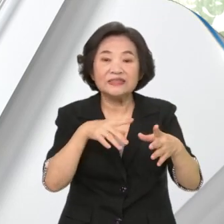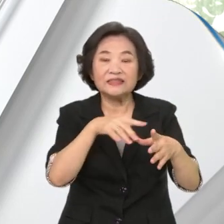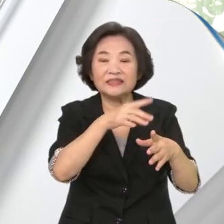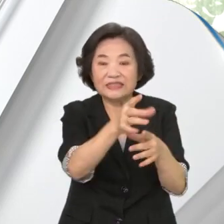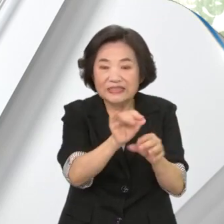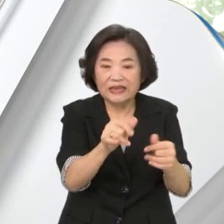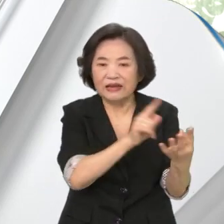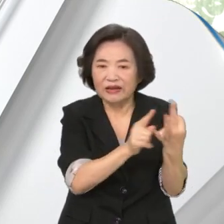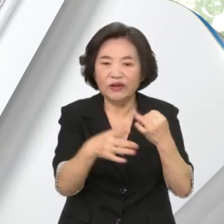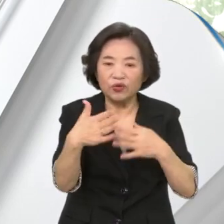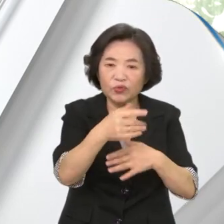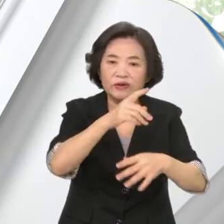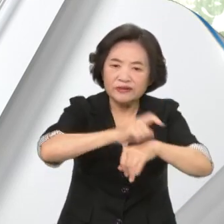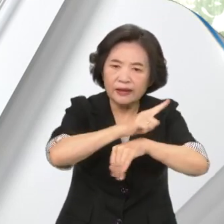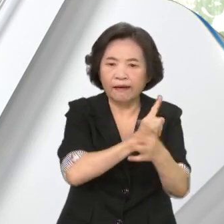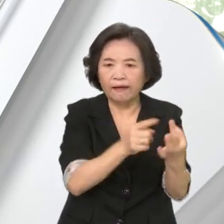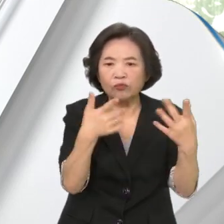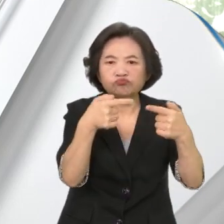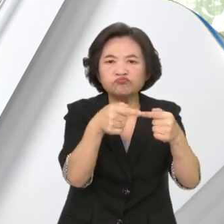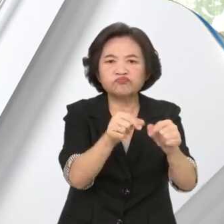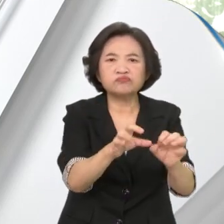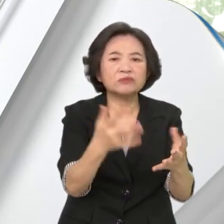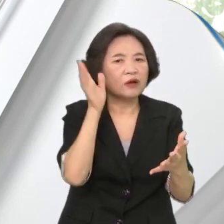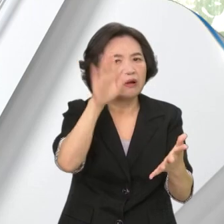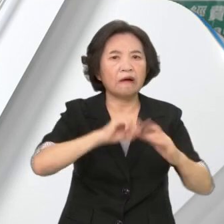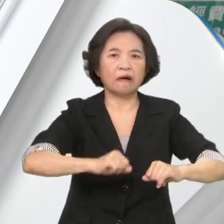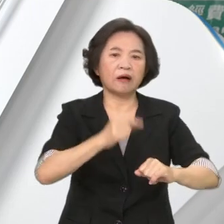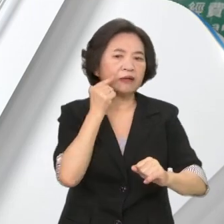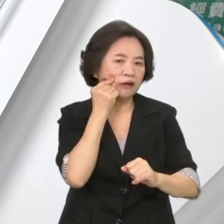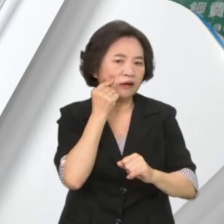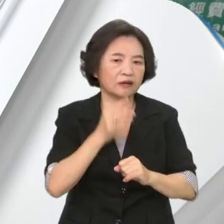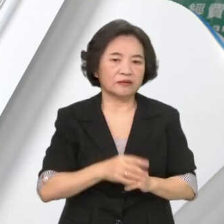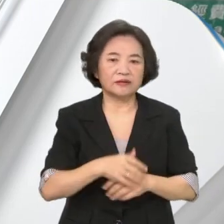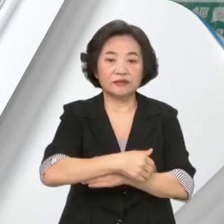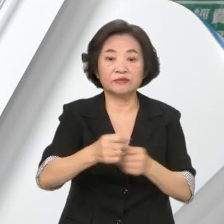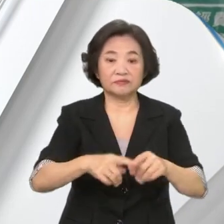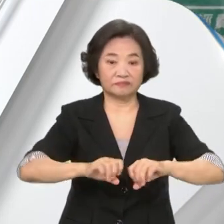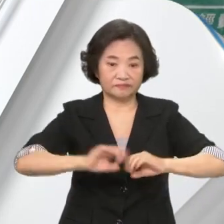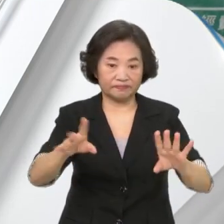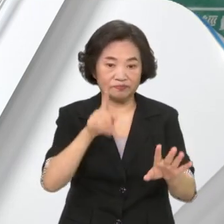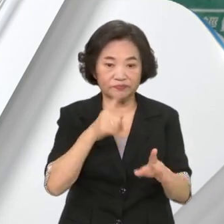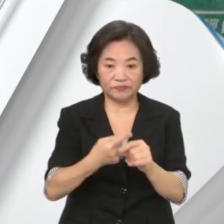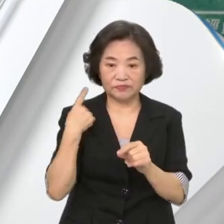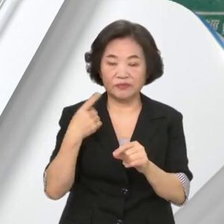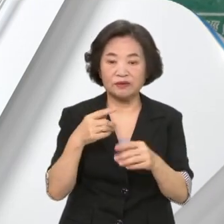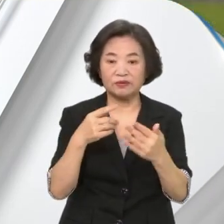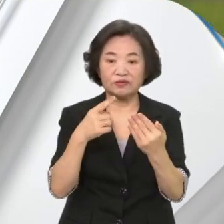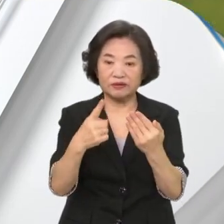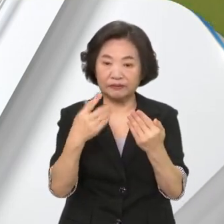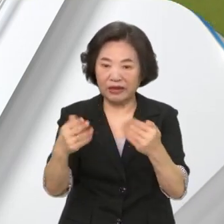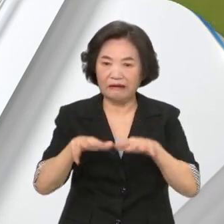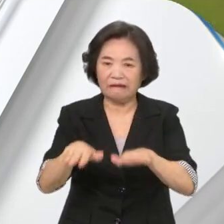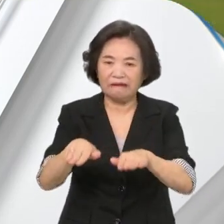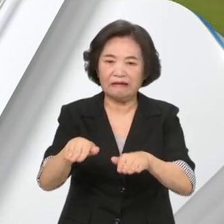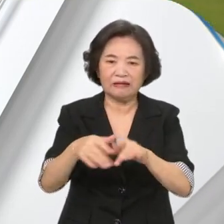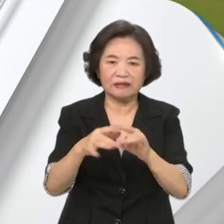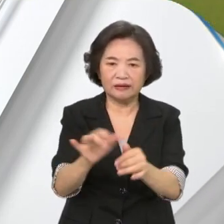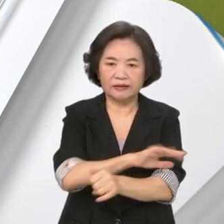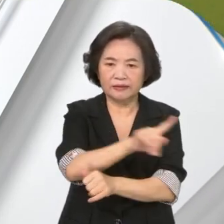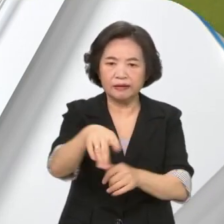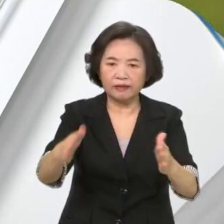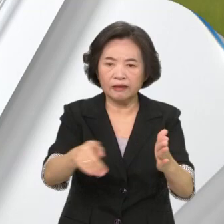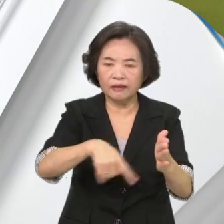就更不用讲，可能就比较会有面临到生存上的危险。 慈生雄公所则讲。天然池上叫一百梯梯桶，造成潜伏